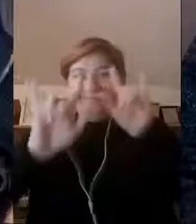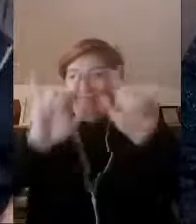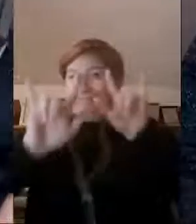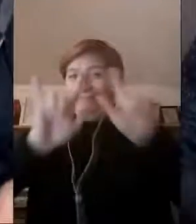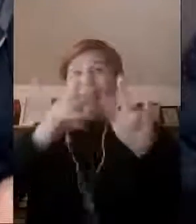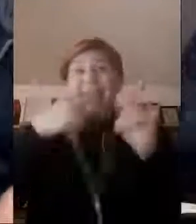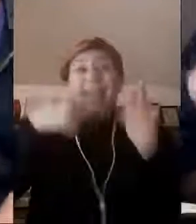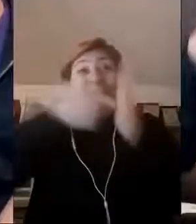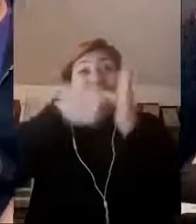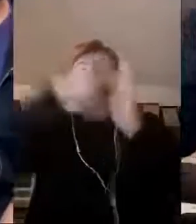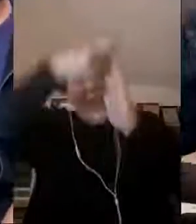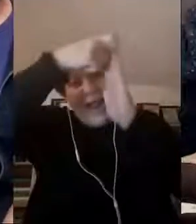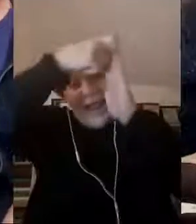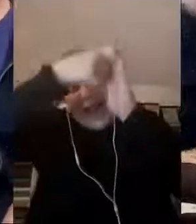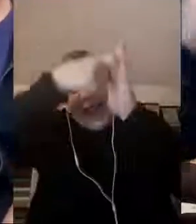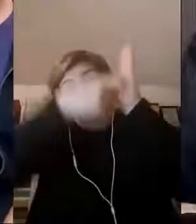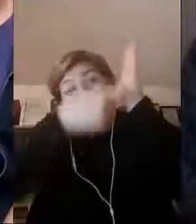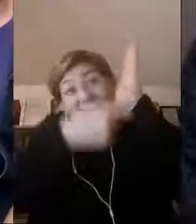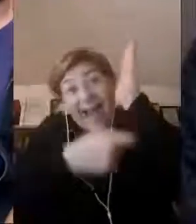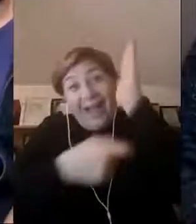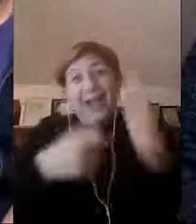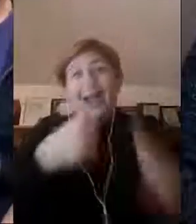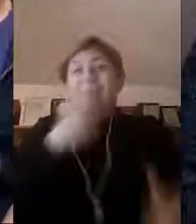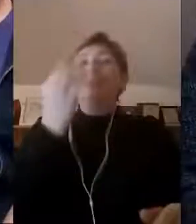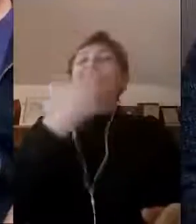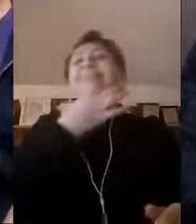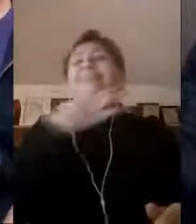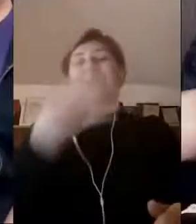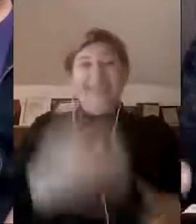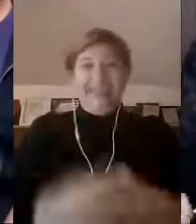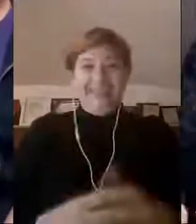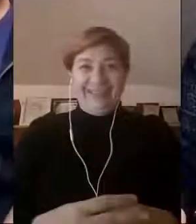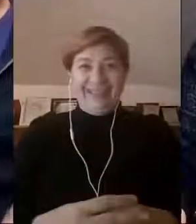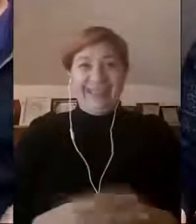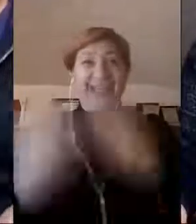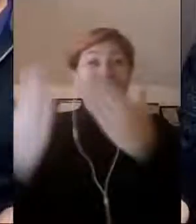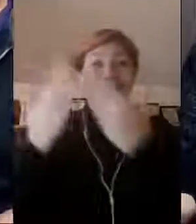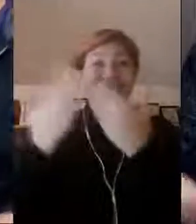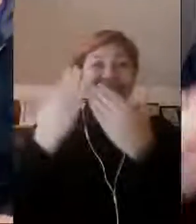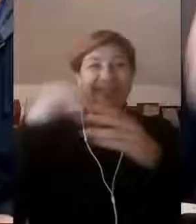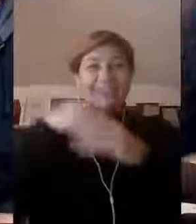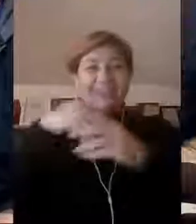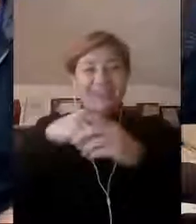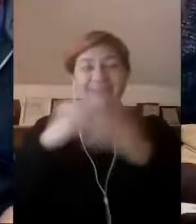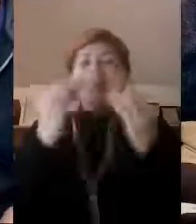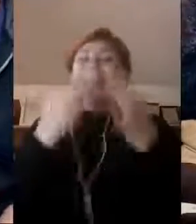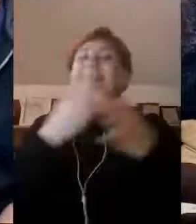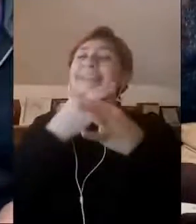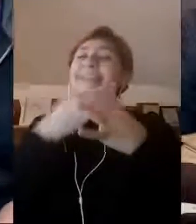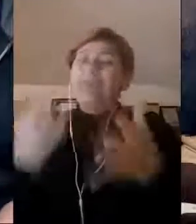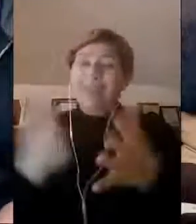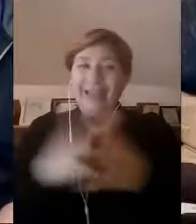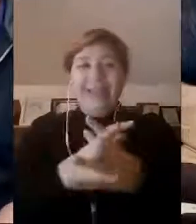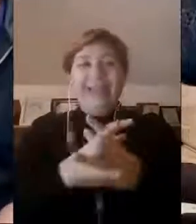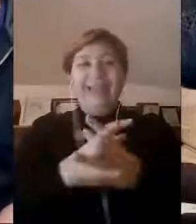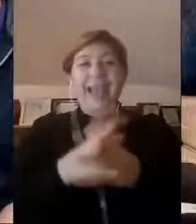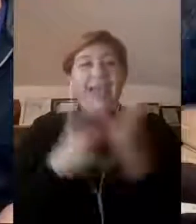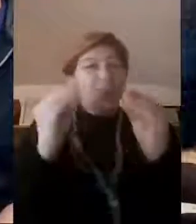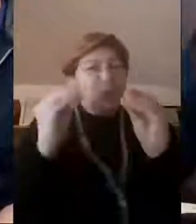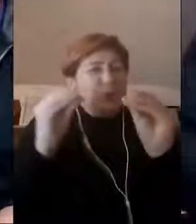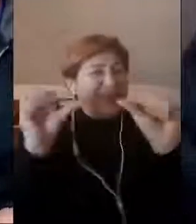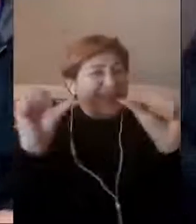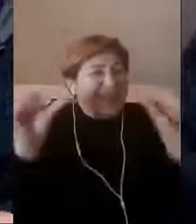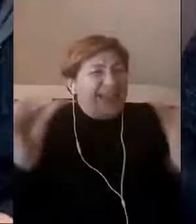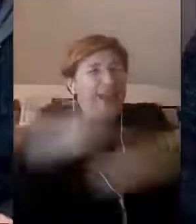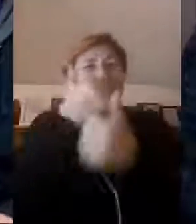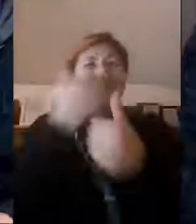okuyamadım. Eren, İyi hoş yayınlar geldin. demiş. Abi çok Teşekkür teşekkürler. ederiz. Destekleriniz Bu için çok verdiğin teşekkürler. destek için çok teşekkür ederiz. Acayip kıymetli bir iş